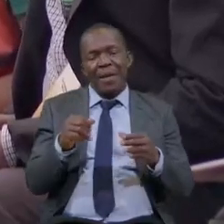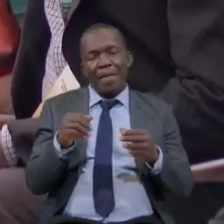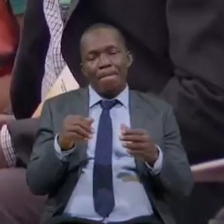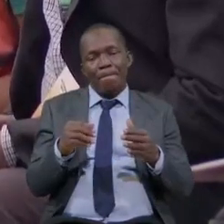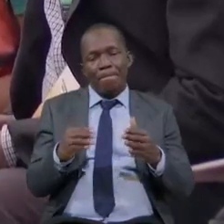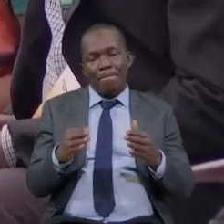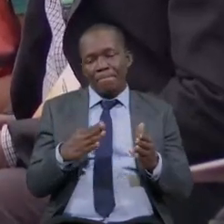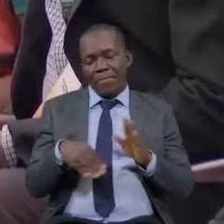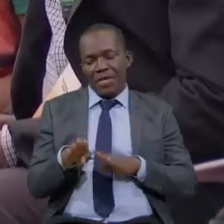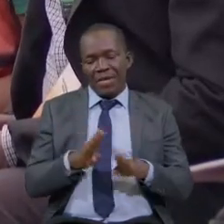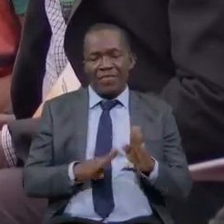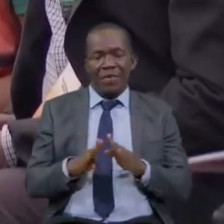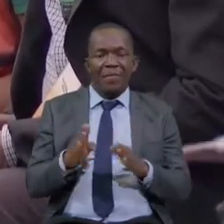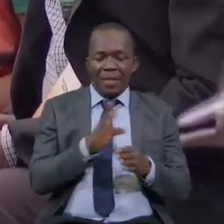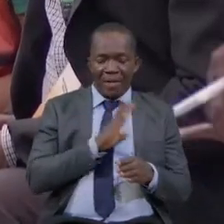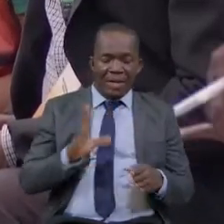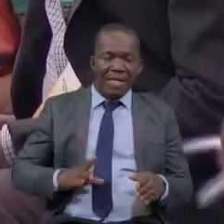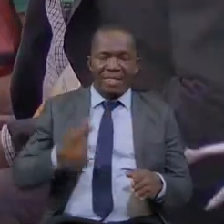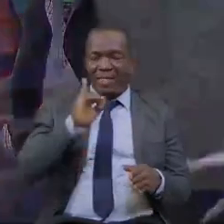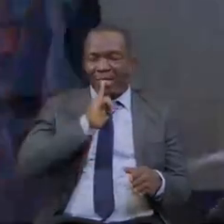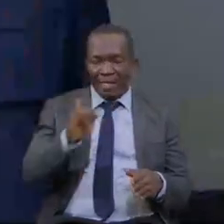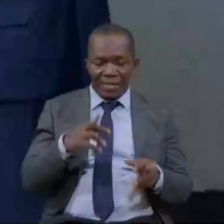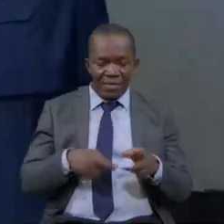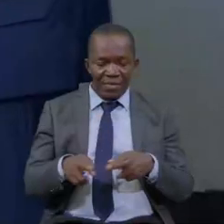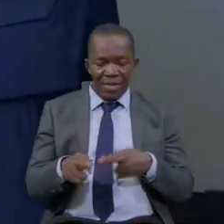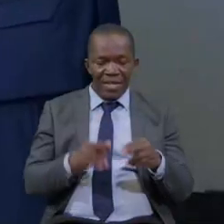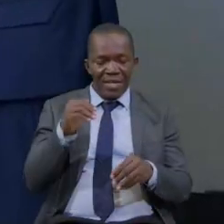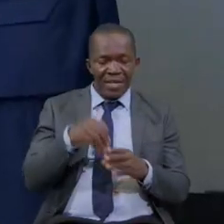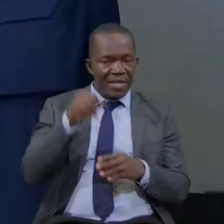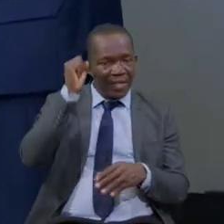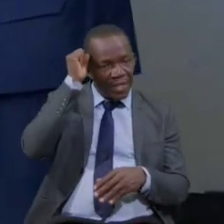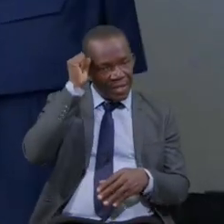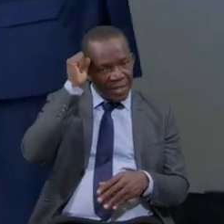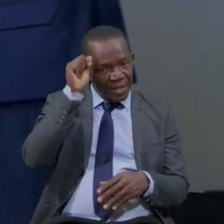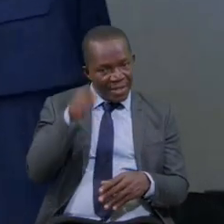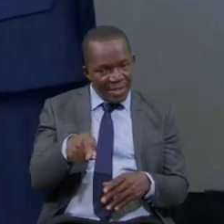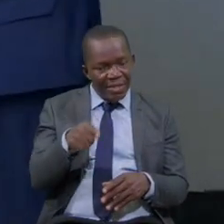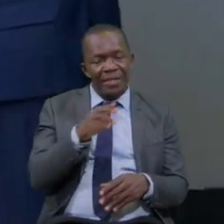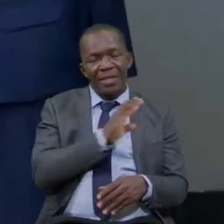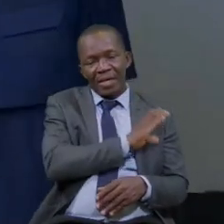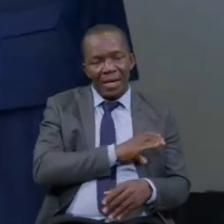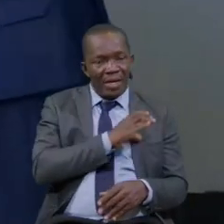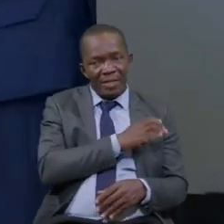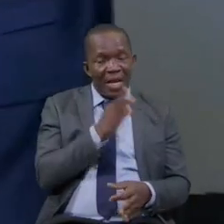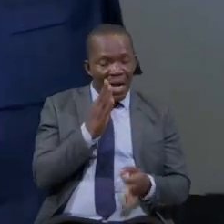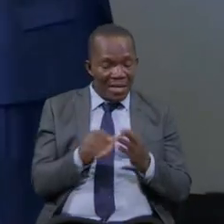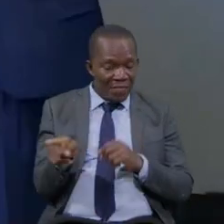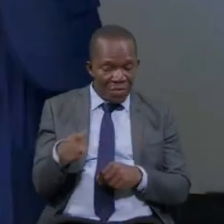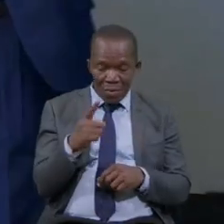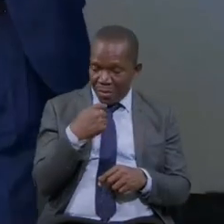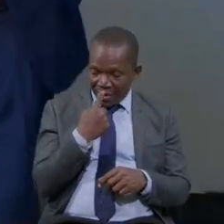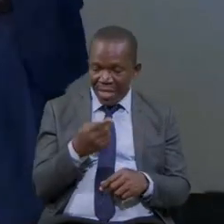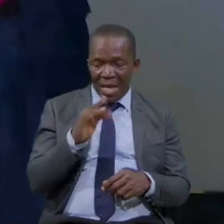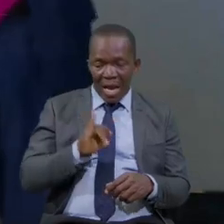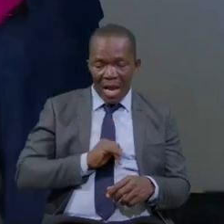sa conduite. Et si tu veux, ah, je suis pasteur, je suis prédicateur, je suis un père, je suis une mère, je suis un